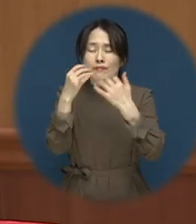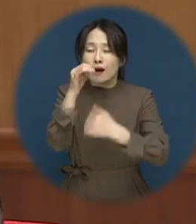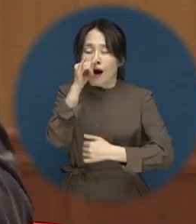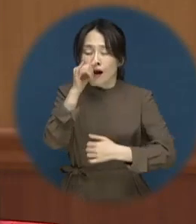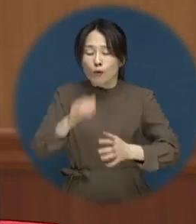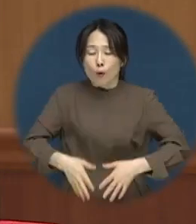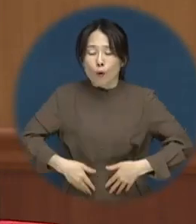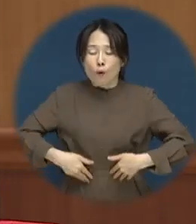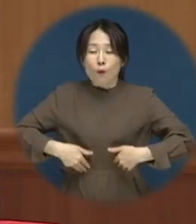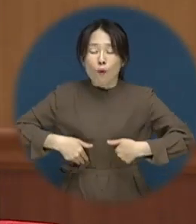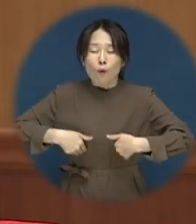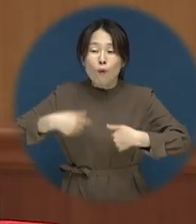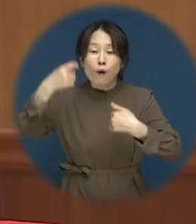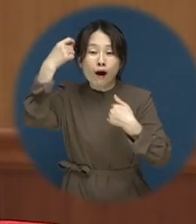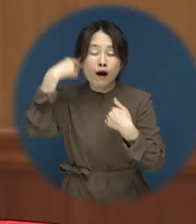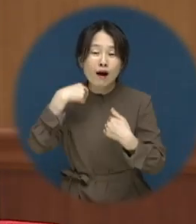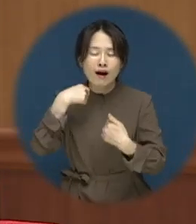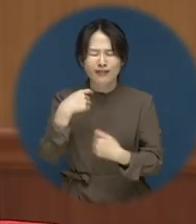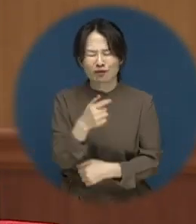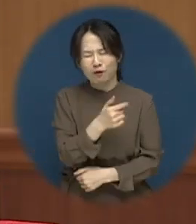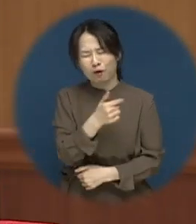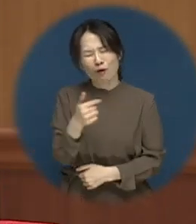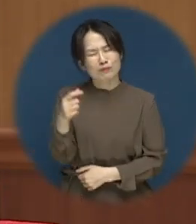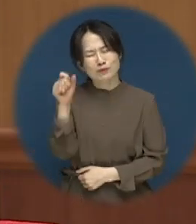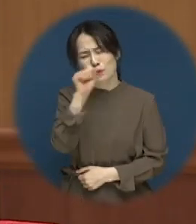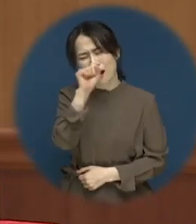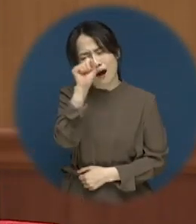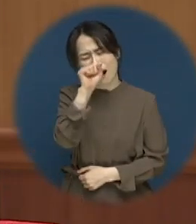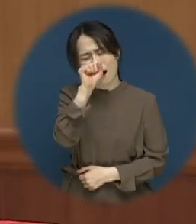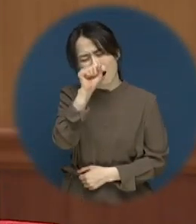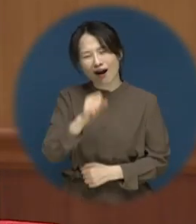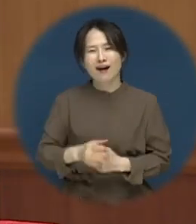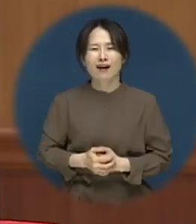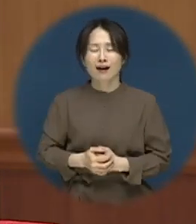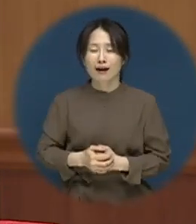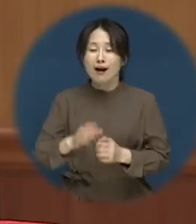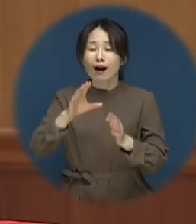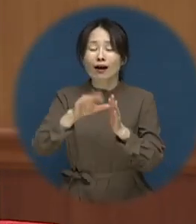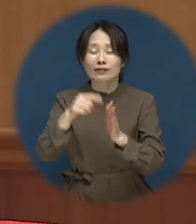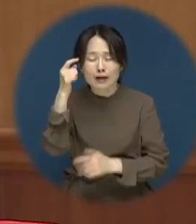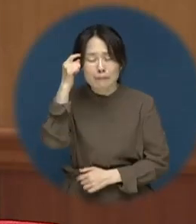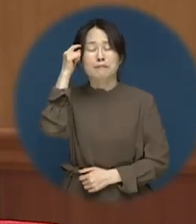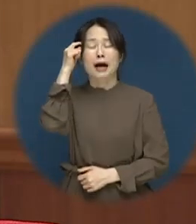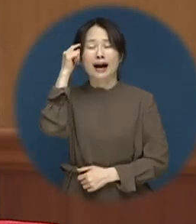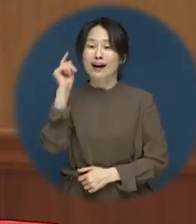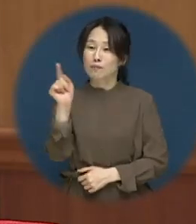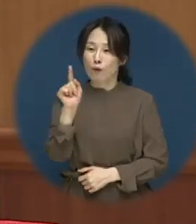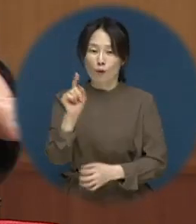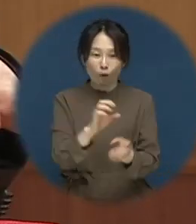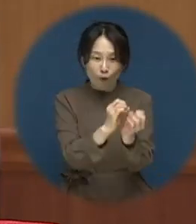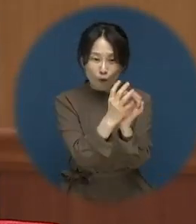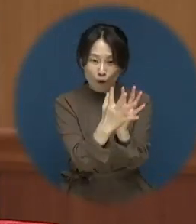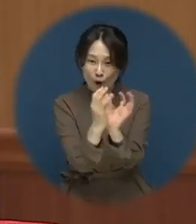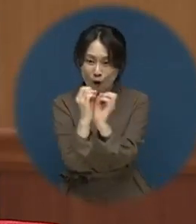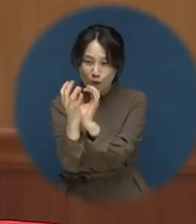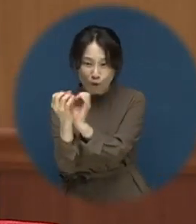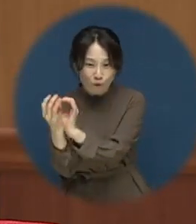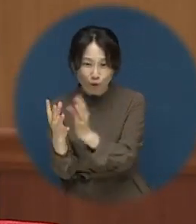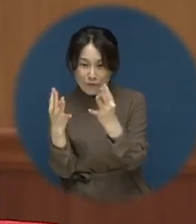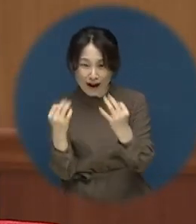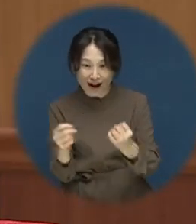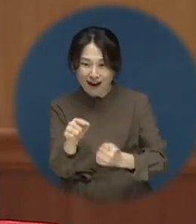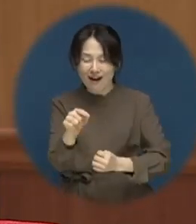너무 너무 좋은 거예요. 그래서 그때 생각하기를 아 그 막 꽃들이 펴 있는데 예, 예. 그